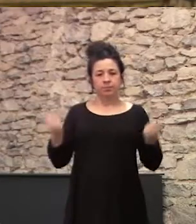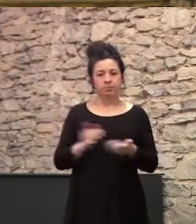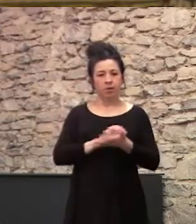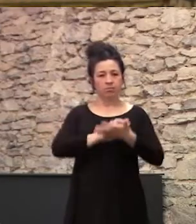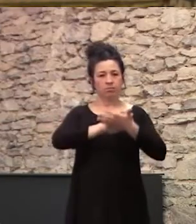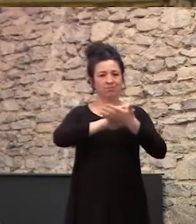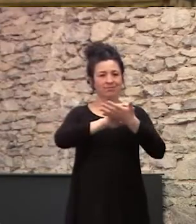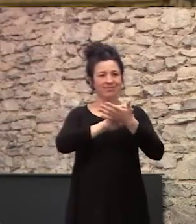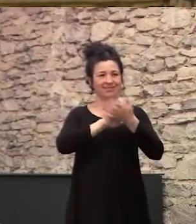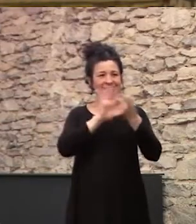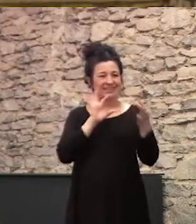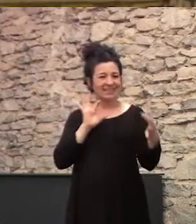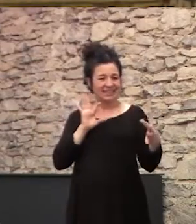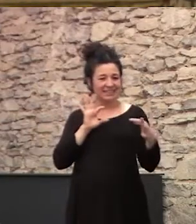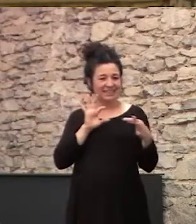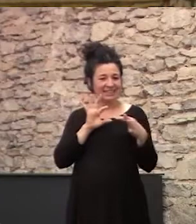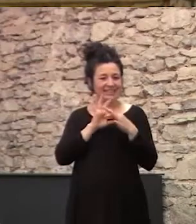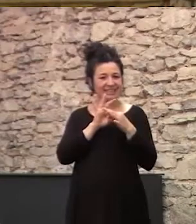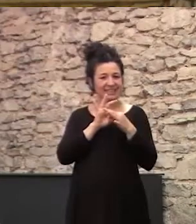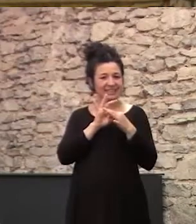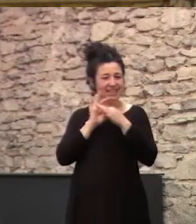testuaren mailako gauzetan. Osea, ez daukatula